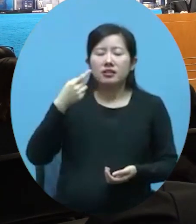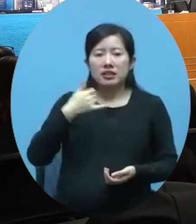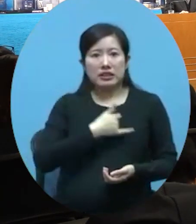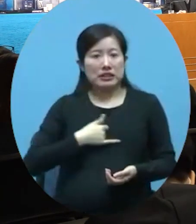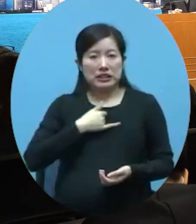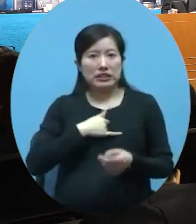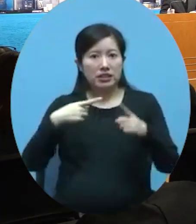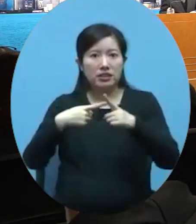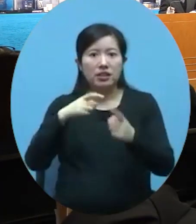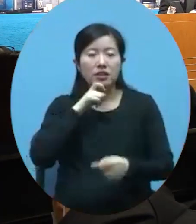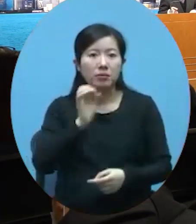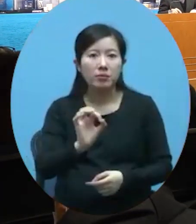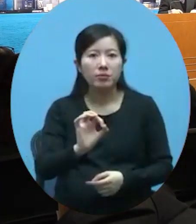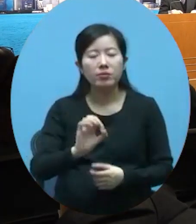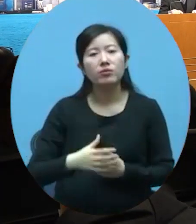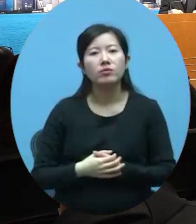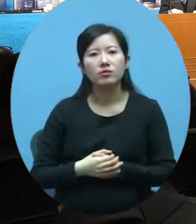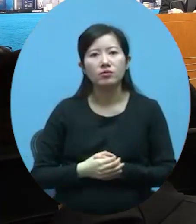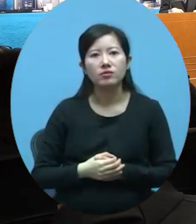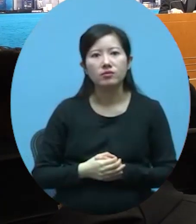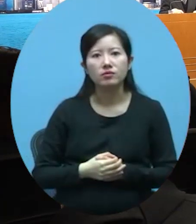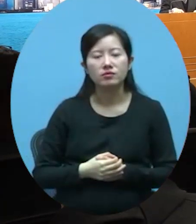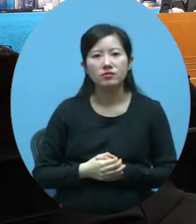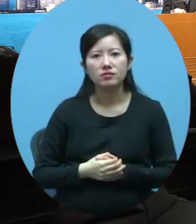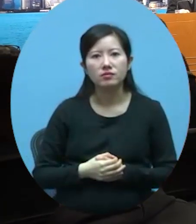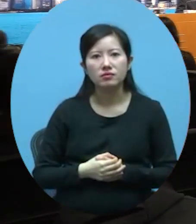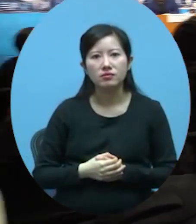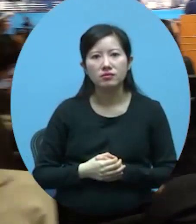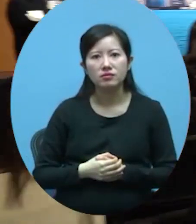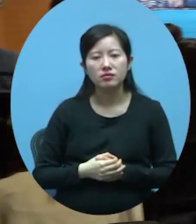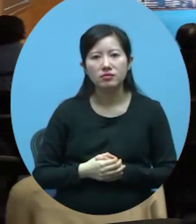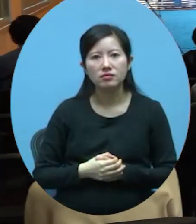煩